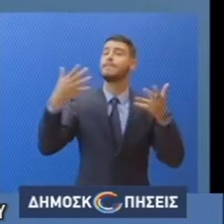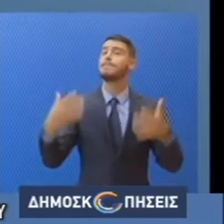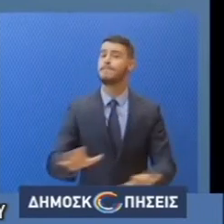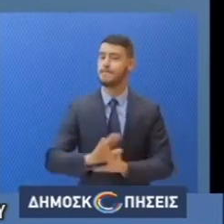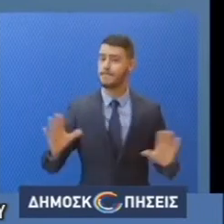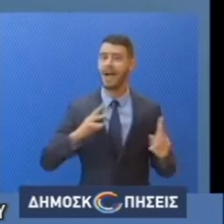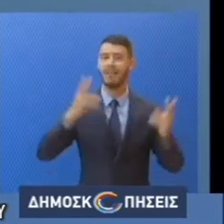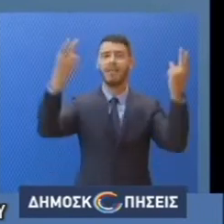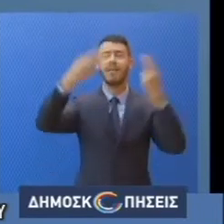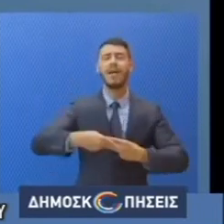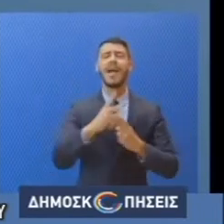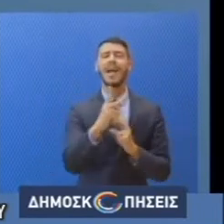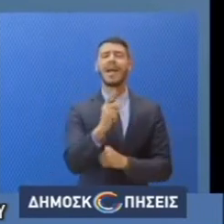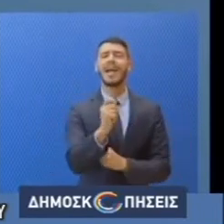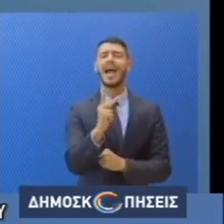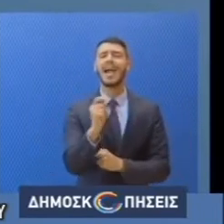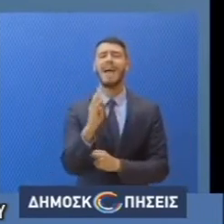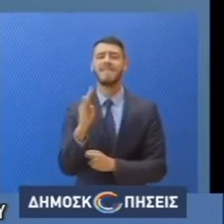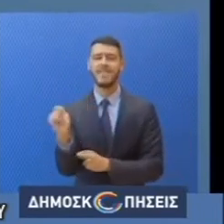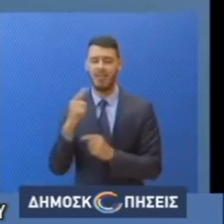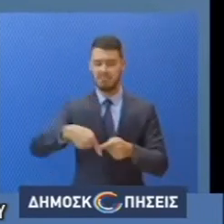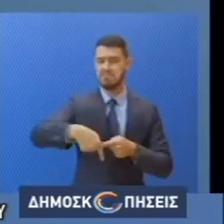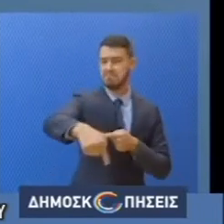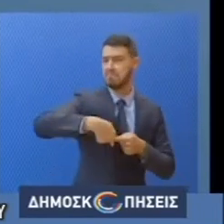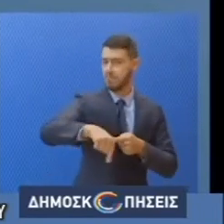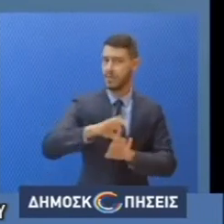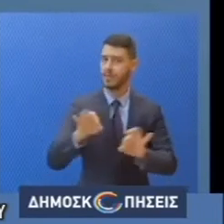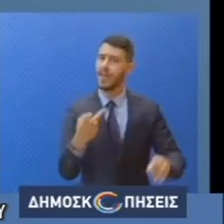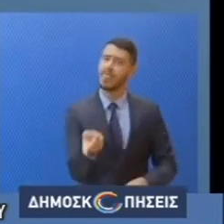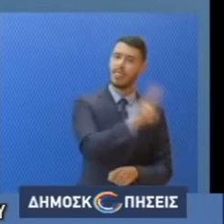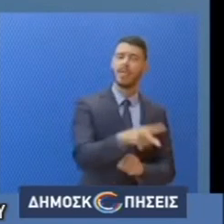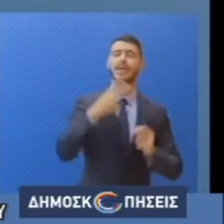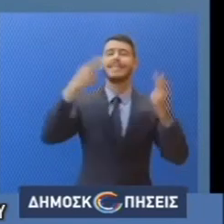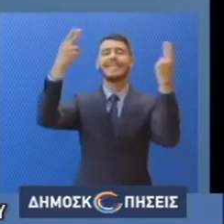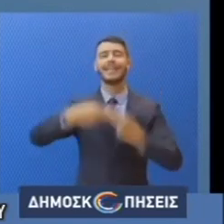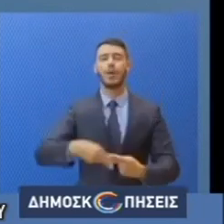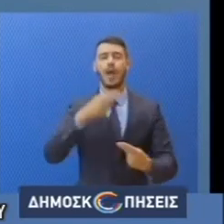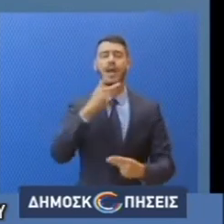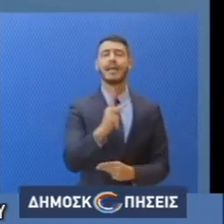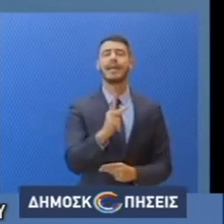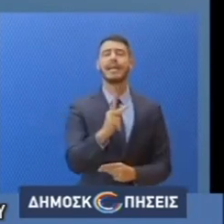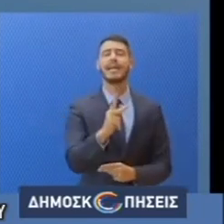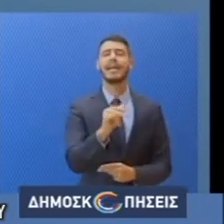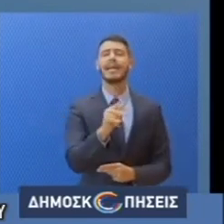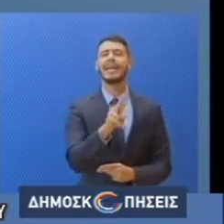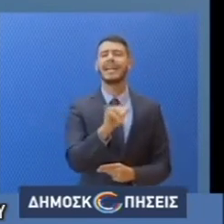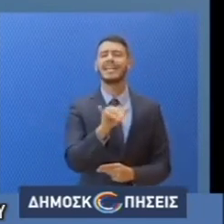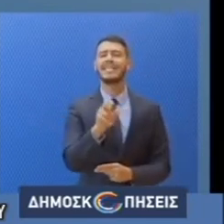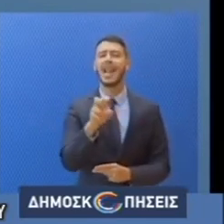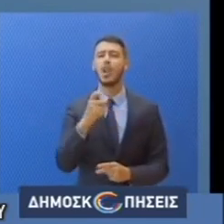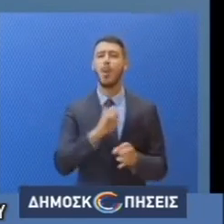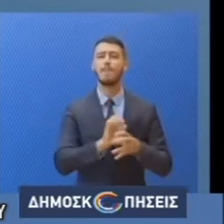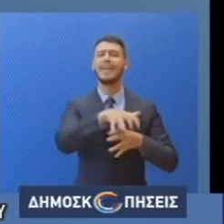της Κακαβιάς και θα συνεχιστούν και τις επόμενες ημέρες και στην Κρυσταλλοπηγή. Τρίτον, όπως είχαμε